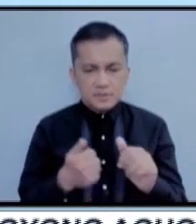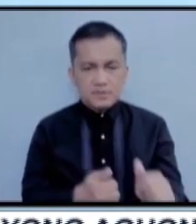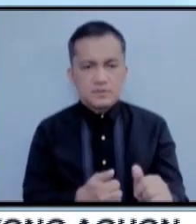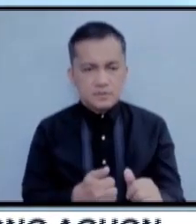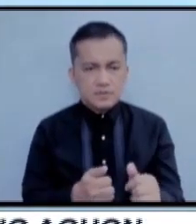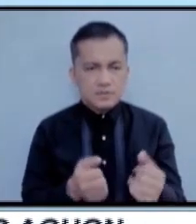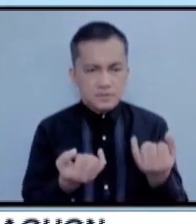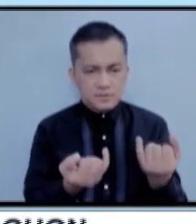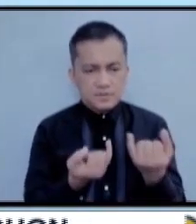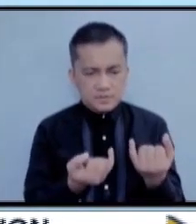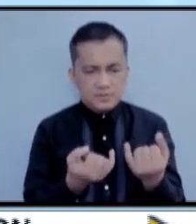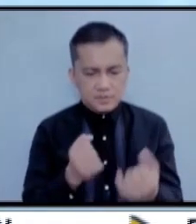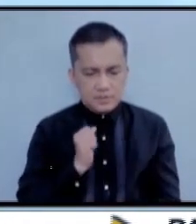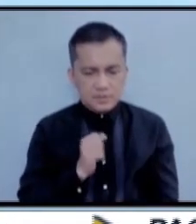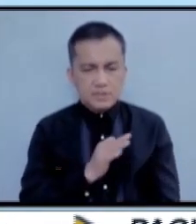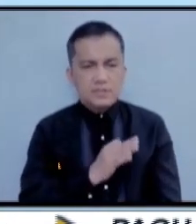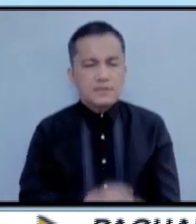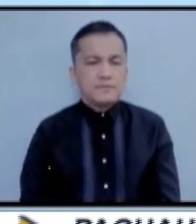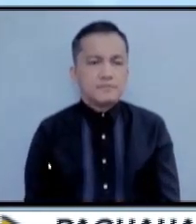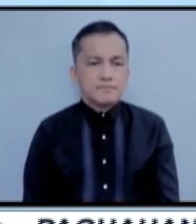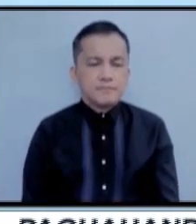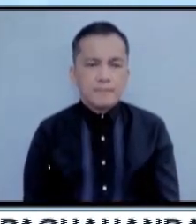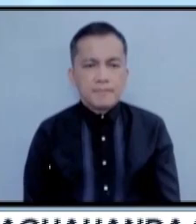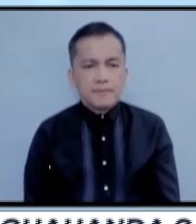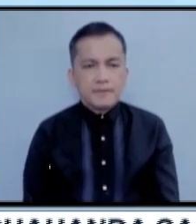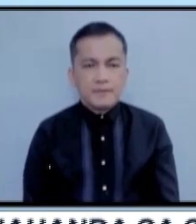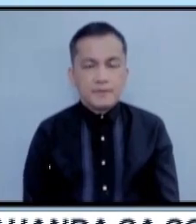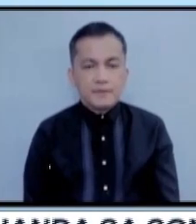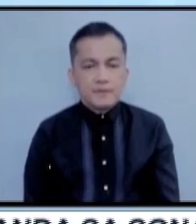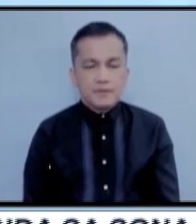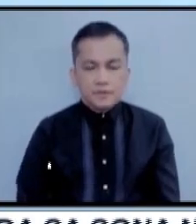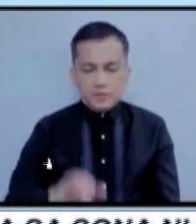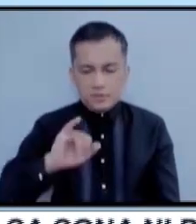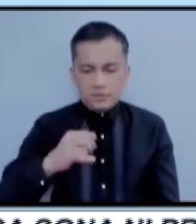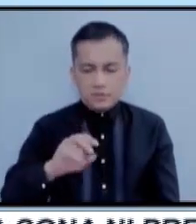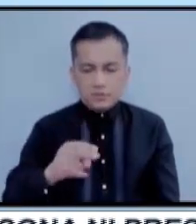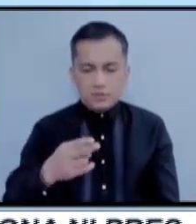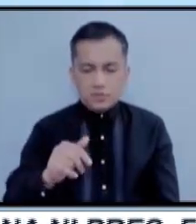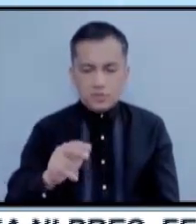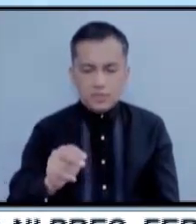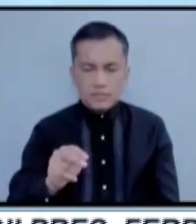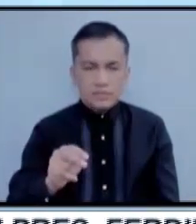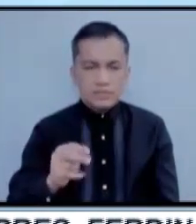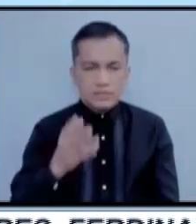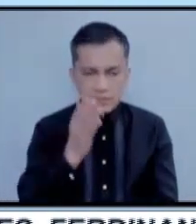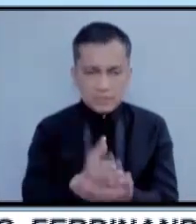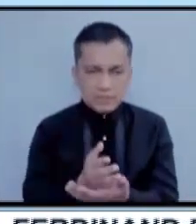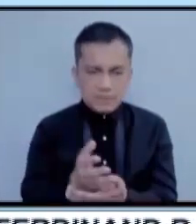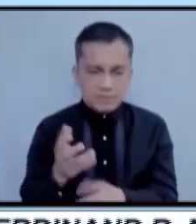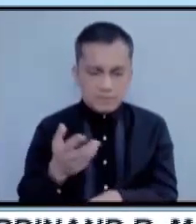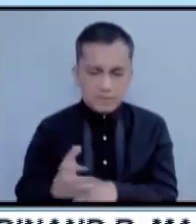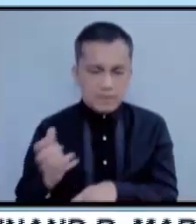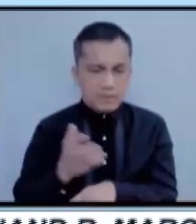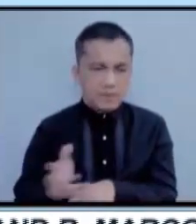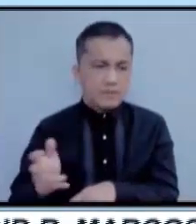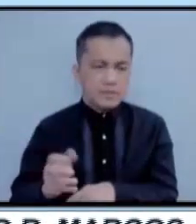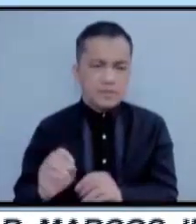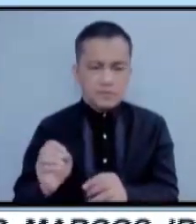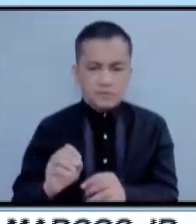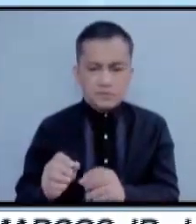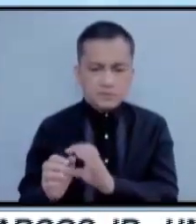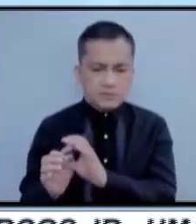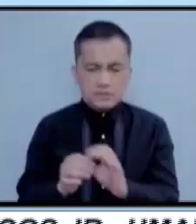ng staff member nakiusap rin si Johan na tigilan na ang pambabash sa kanyang girlfriend dahil wala naman daw kinalaman si Shina sa